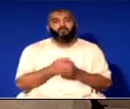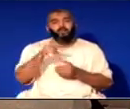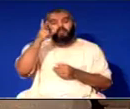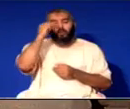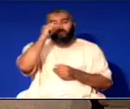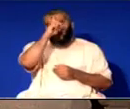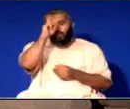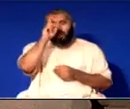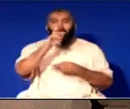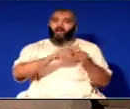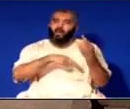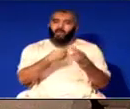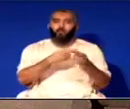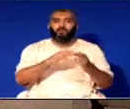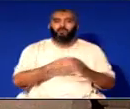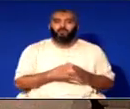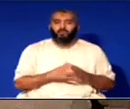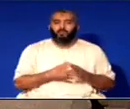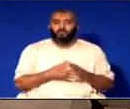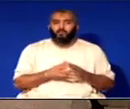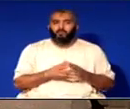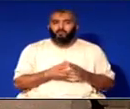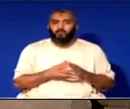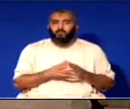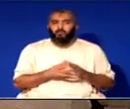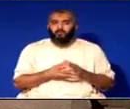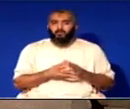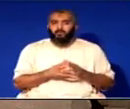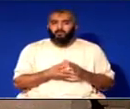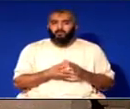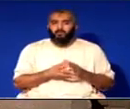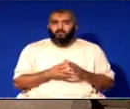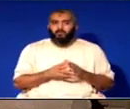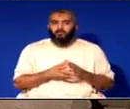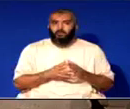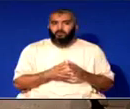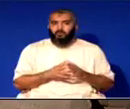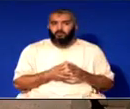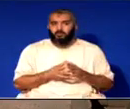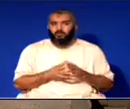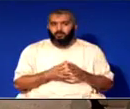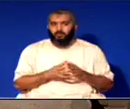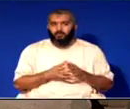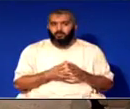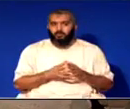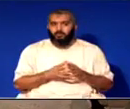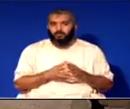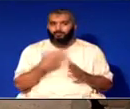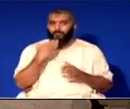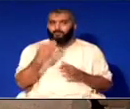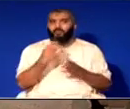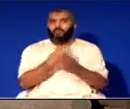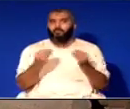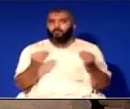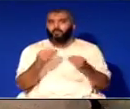الإجابة بخصوص هذه النقطة. إذا كان لديك سؤال آخر فلتتفضل. نعم شكرا لك